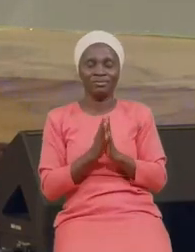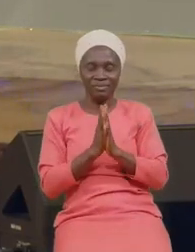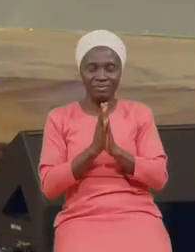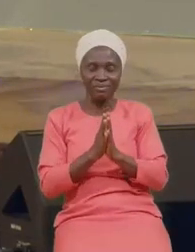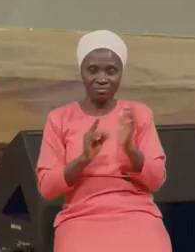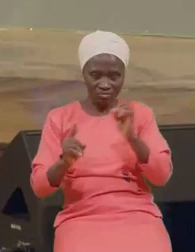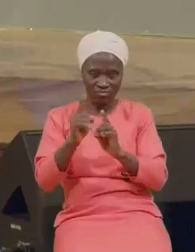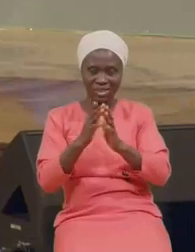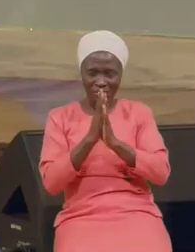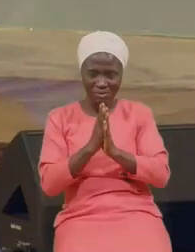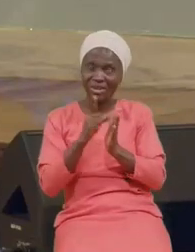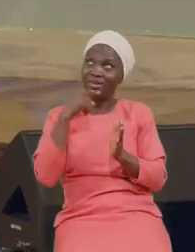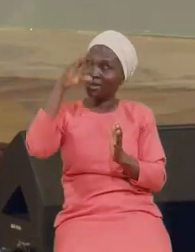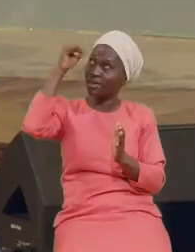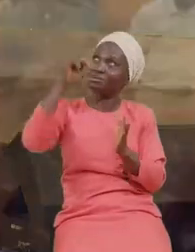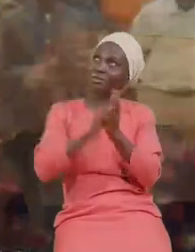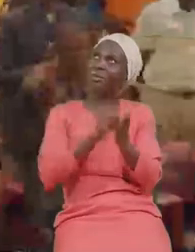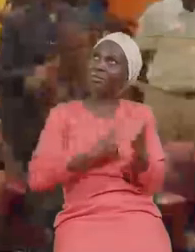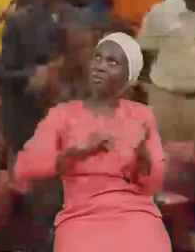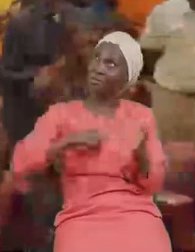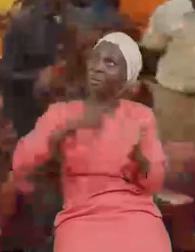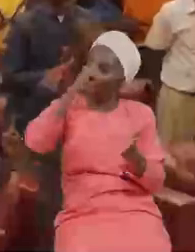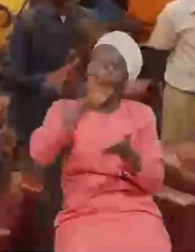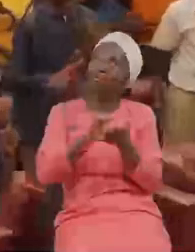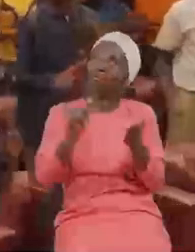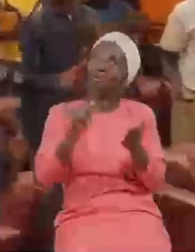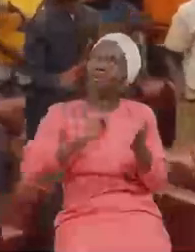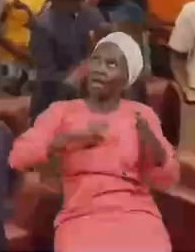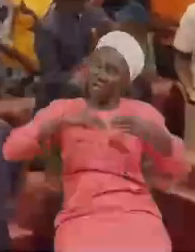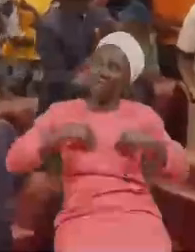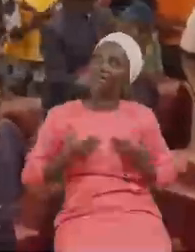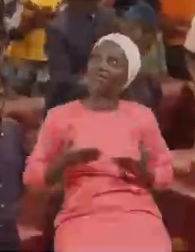Seigneur dit le Seigneur je crois Seigneur j'accepte